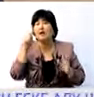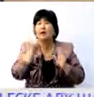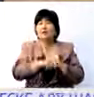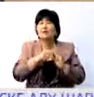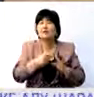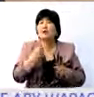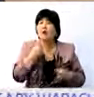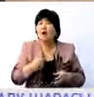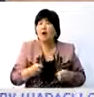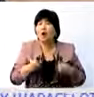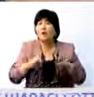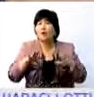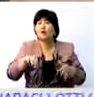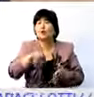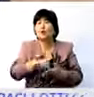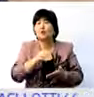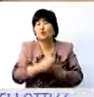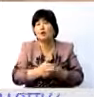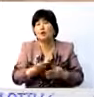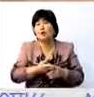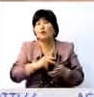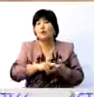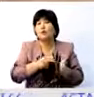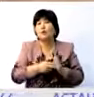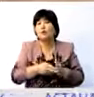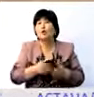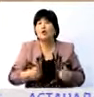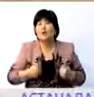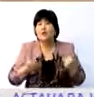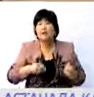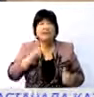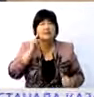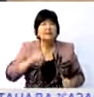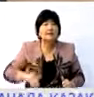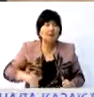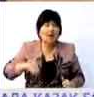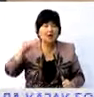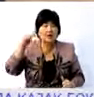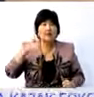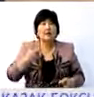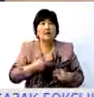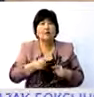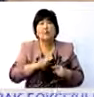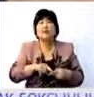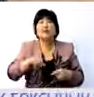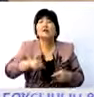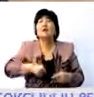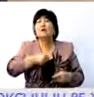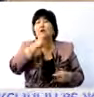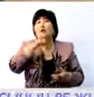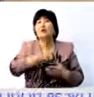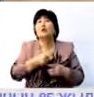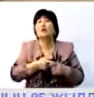қауіп қатерге толы ортада өтті. Күдігінен үміті зор жастық шағында да, тозақ алдында тұрғанда да,